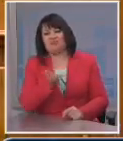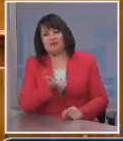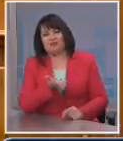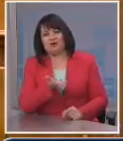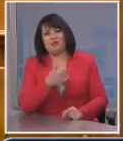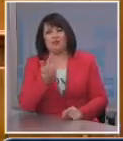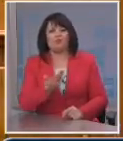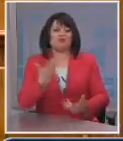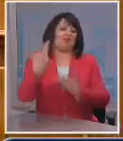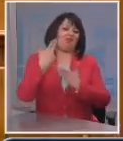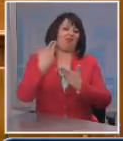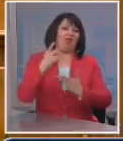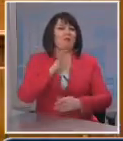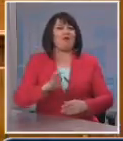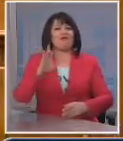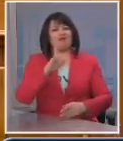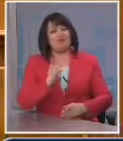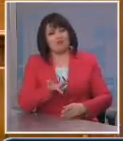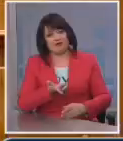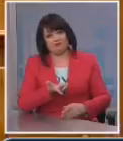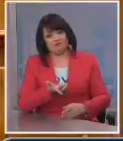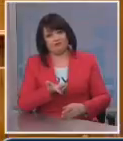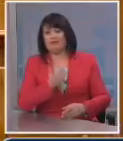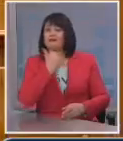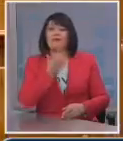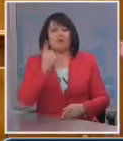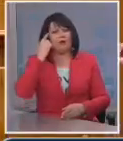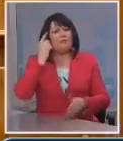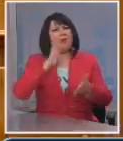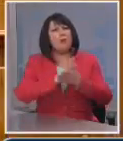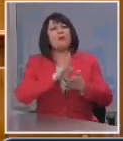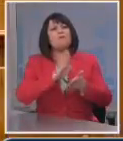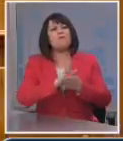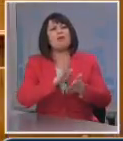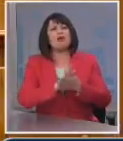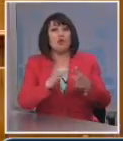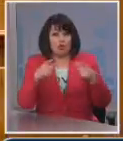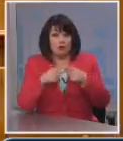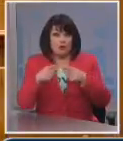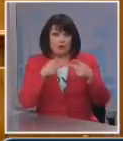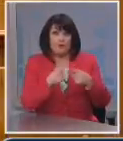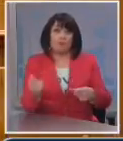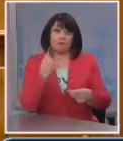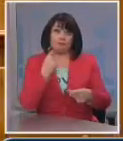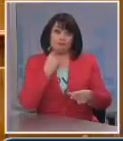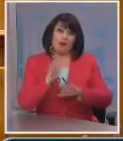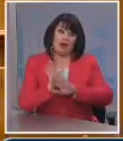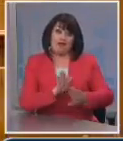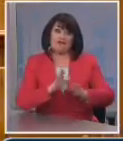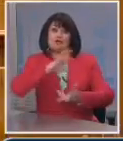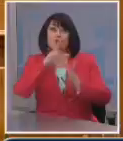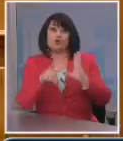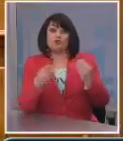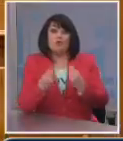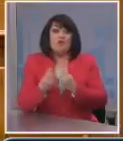αντικείμενο ειρωνίας και χλεβασμού. Και δεν μπορεί οι ιδεολειψίες που δοκιμάστηκαν και απέτυχαν και εγκαταλείφθηκαν σε όλα τα μέρη του